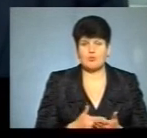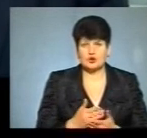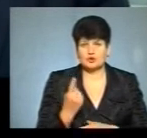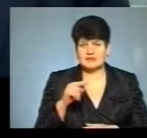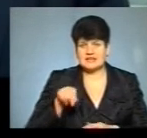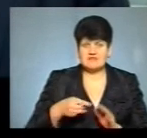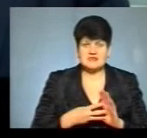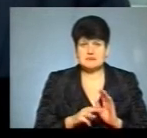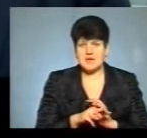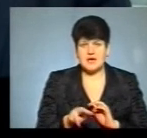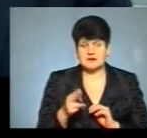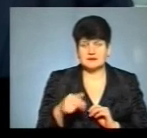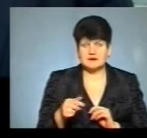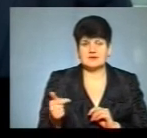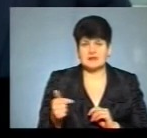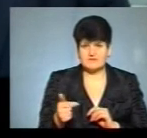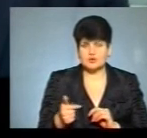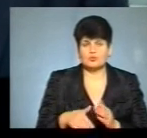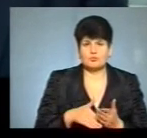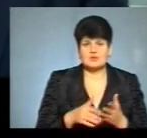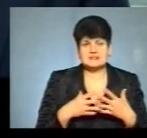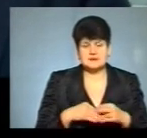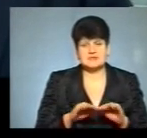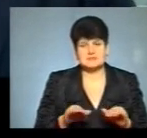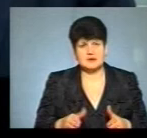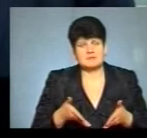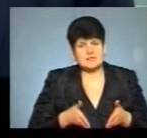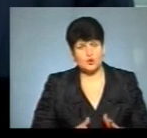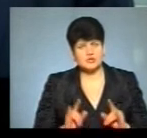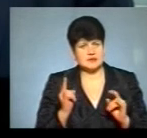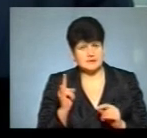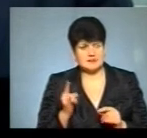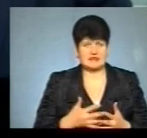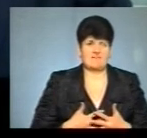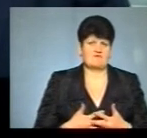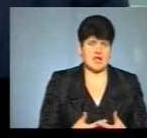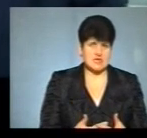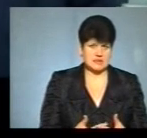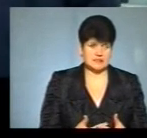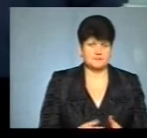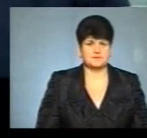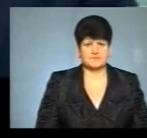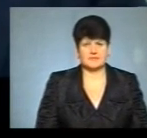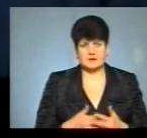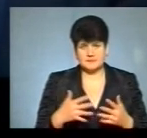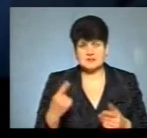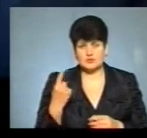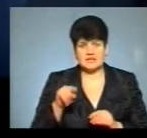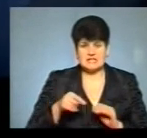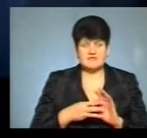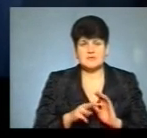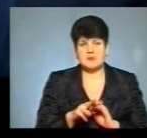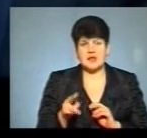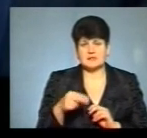мільярда гривень допомог сім'ям з дітьми. Це при народженні дитини, це виплати вагітним і так далі, тому подібне. Це було 1,8 мільярда